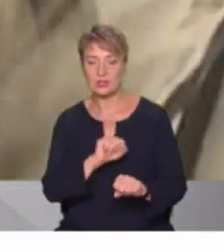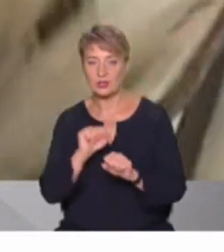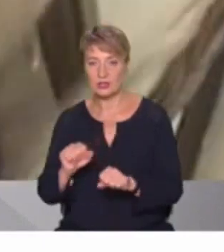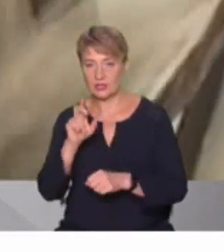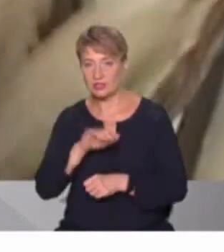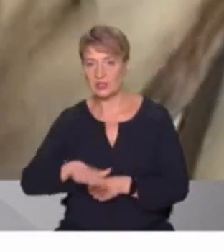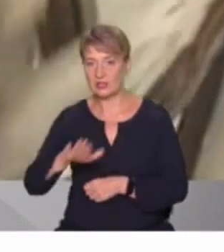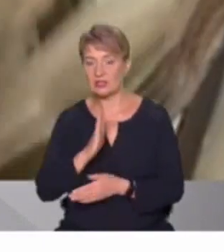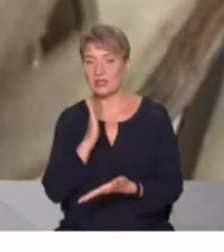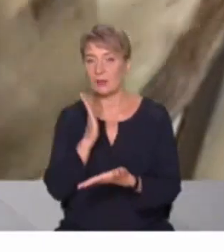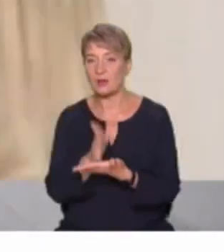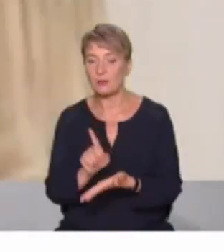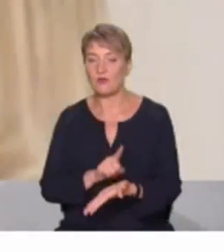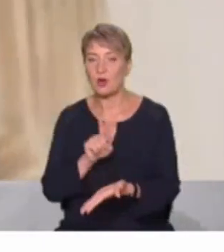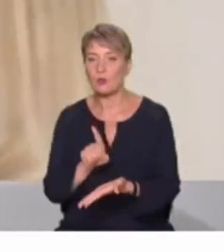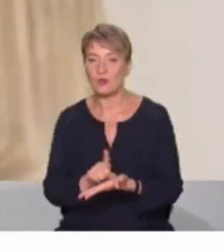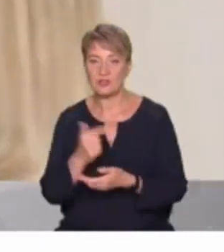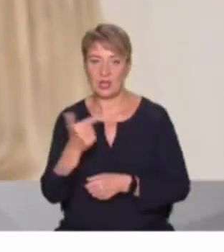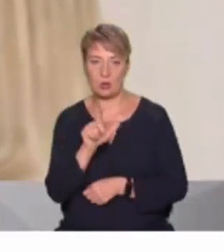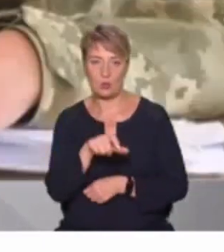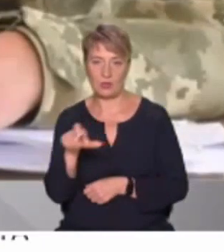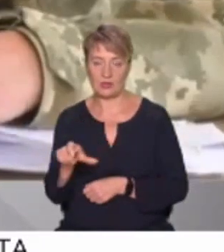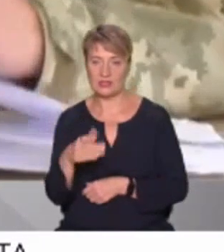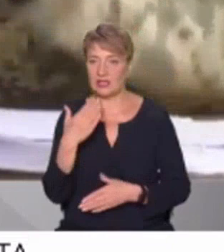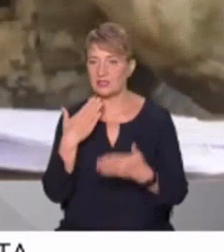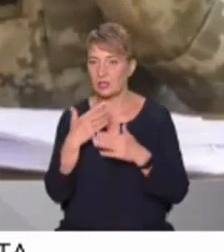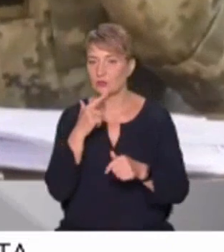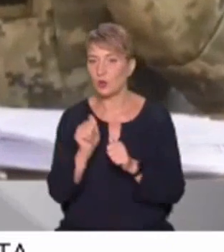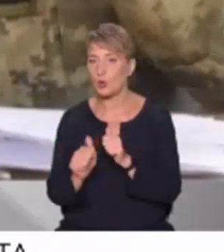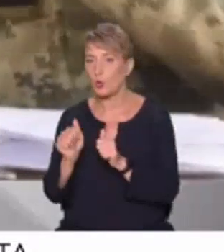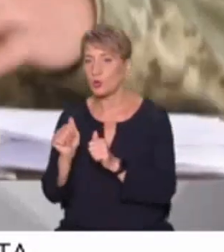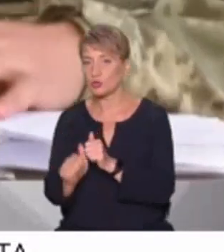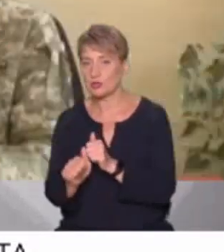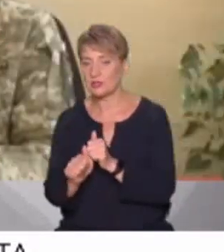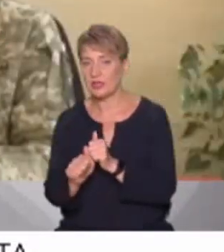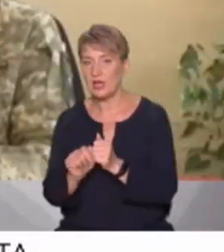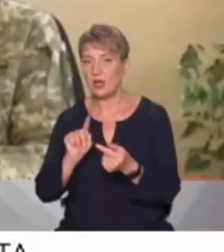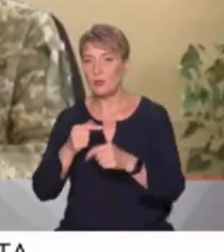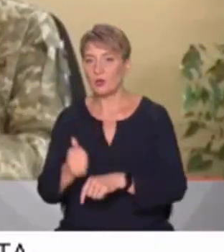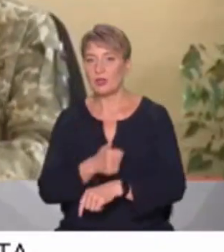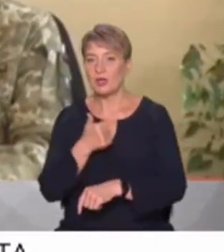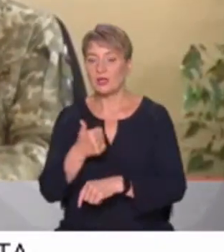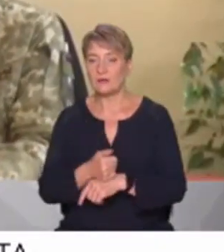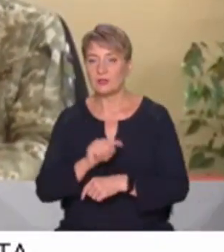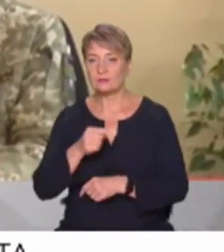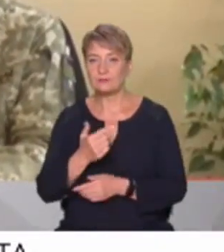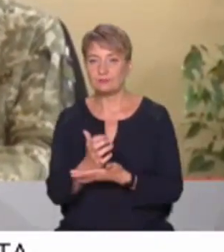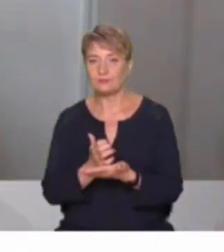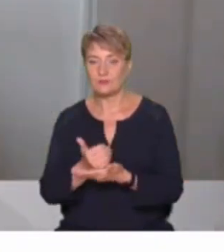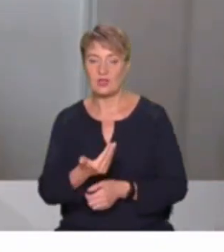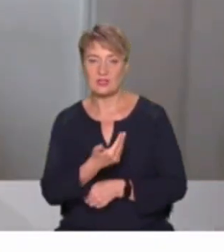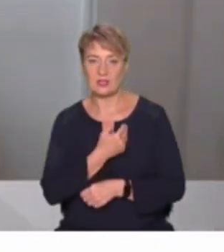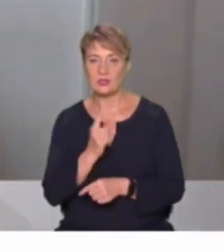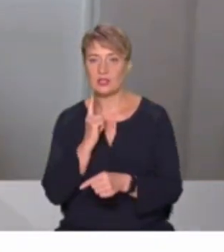– це прямий обов'язок громадян, прямий обов'язок кожного, зазначив автор петиції. Просить главу держави набирати резерви охочих,